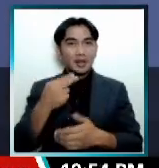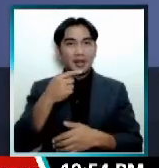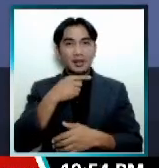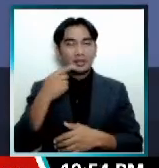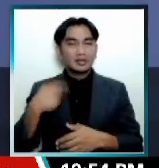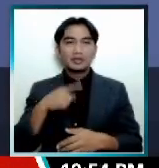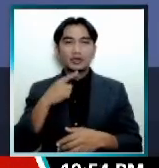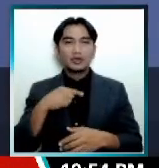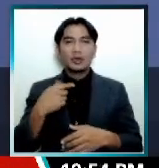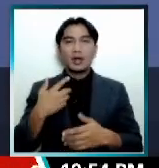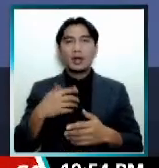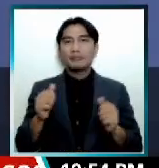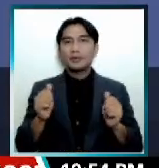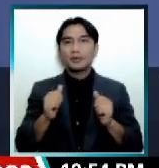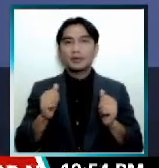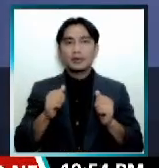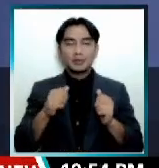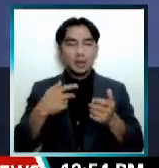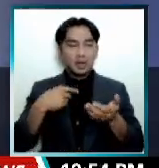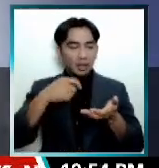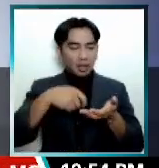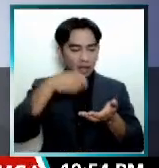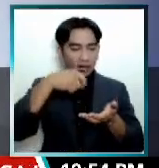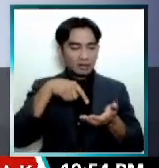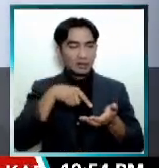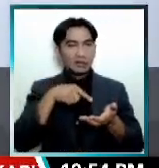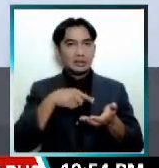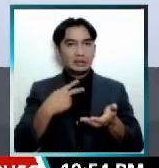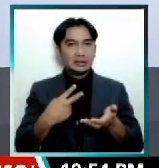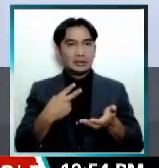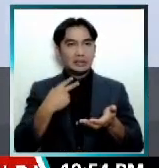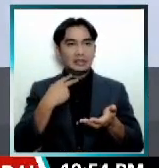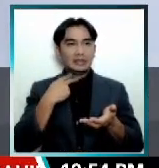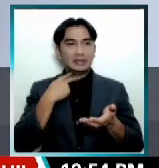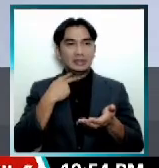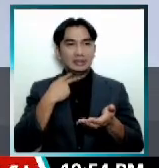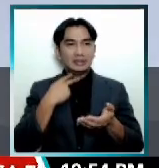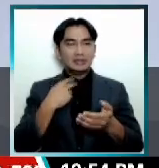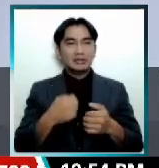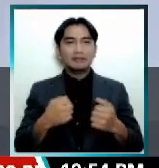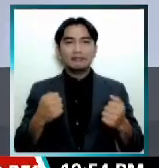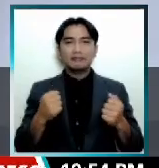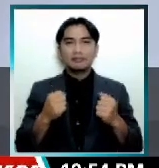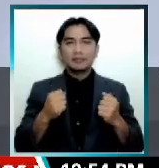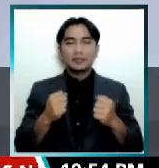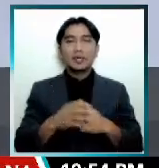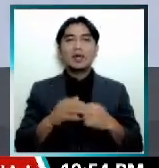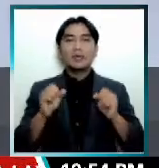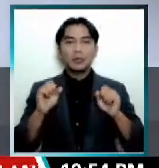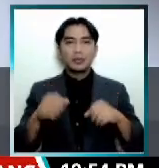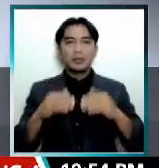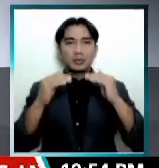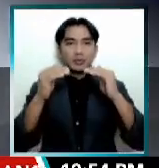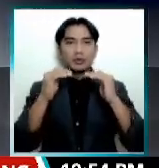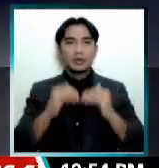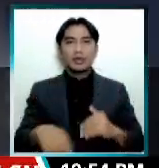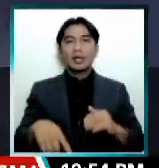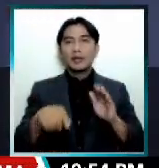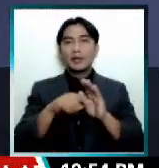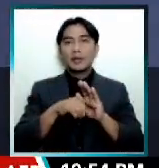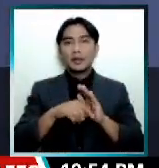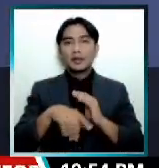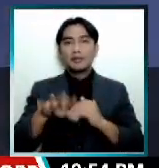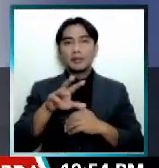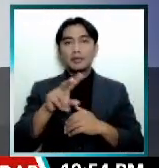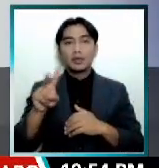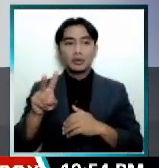man nakakain ng noodles, tumigas na. Ayon sa weather forecast, posibleng bumaba pa hanggang negative 52 degrees Celsius ang